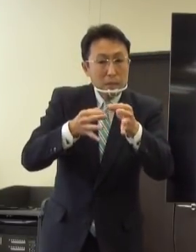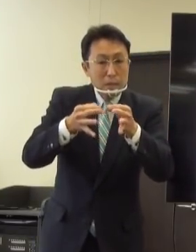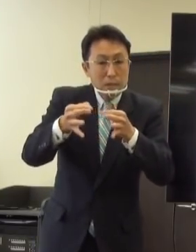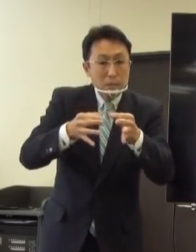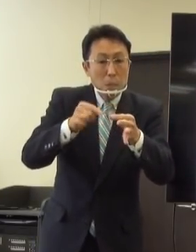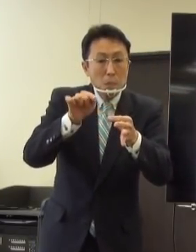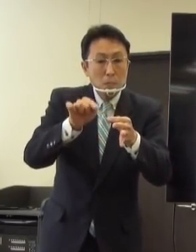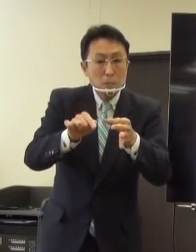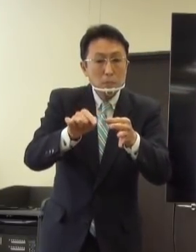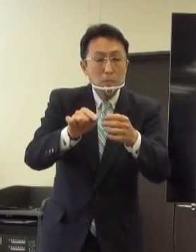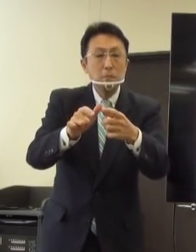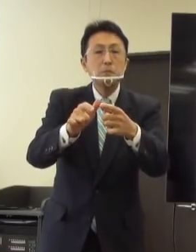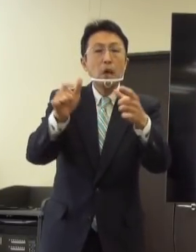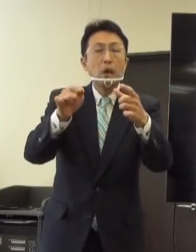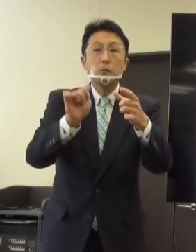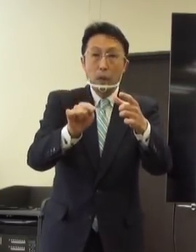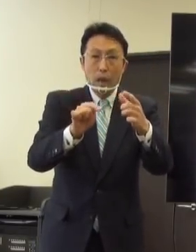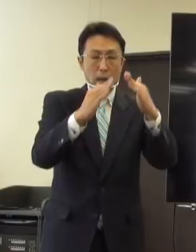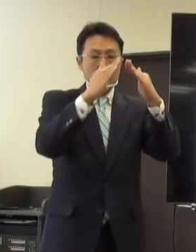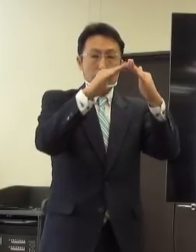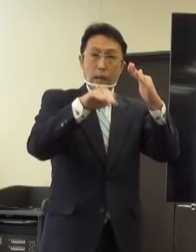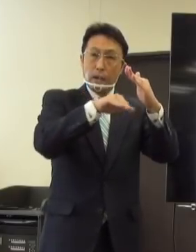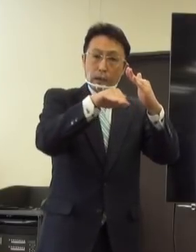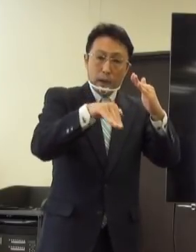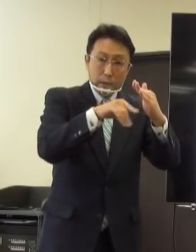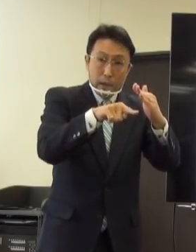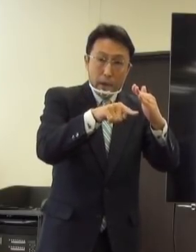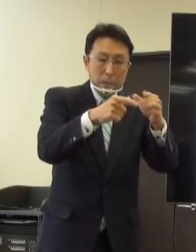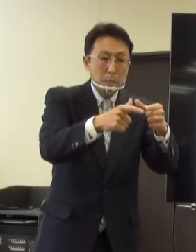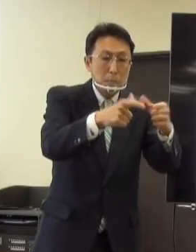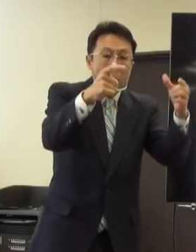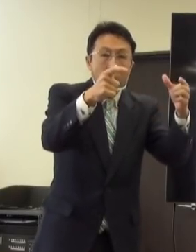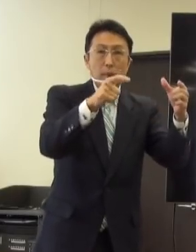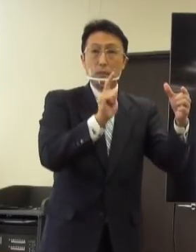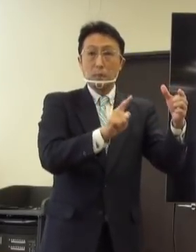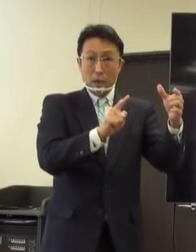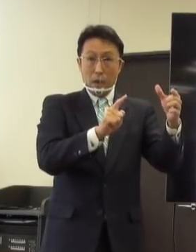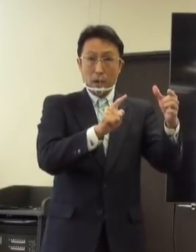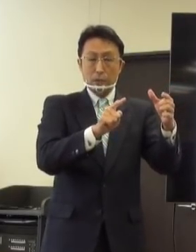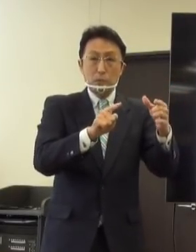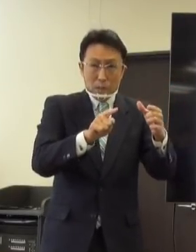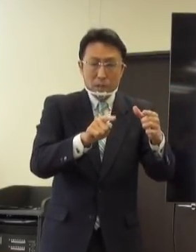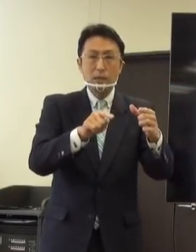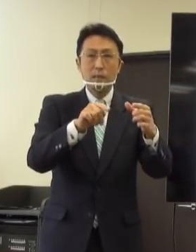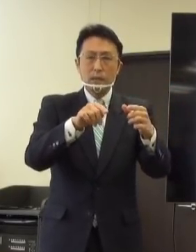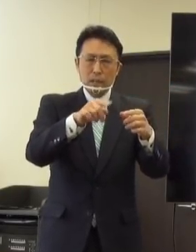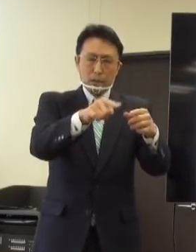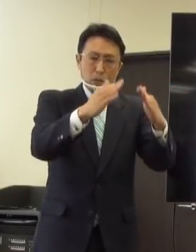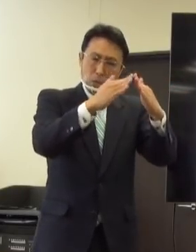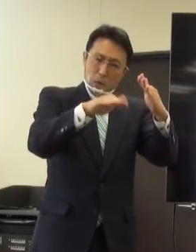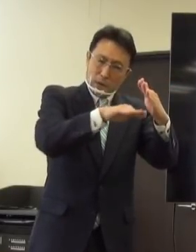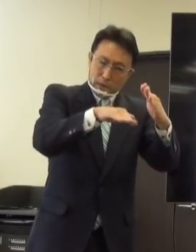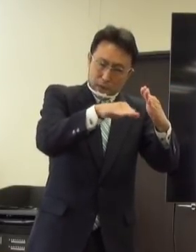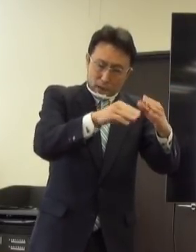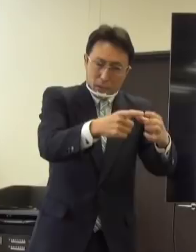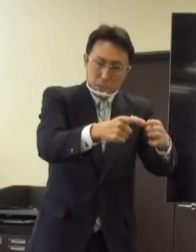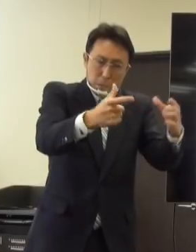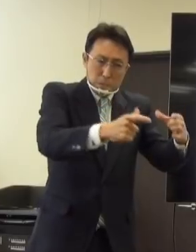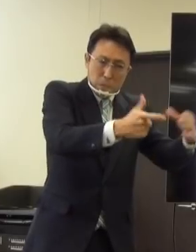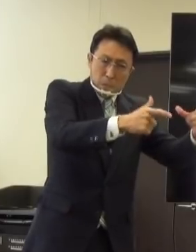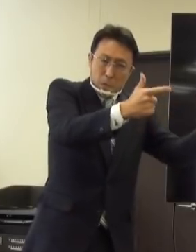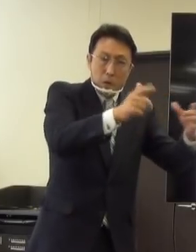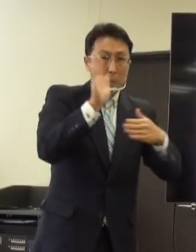常に身近な家庭とかそういった場所に移行しつつあります。このために家庭内